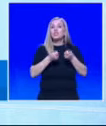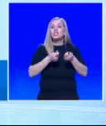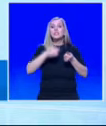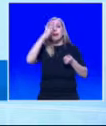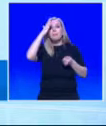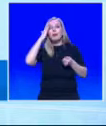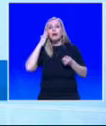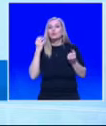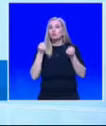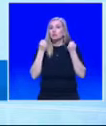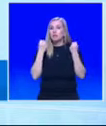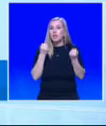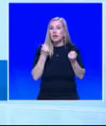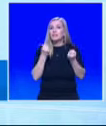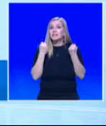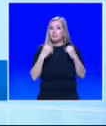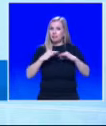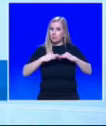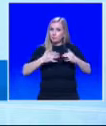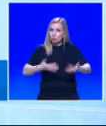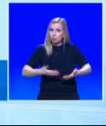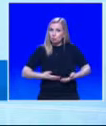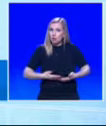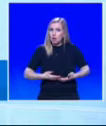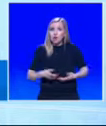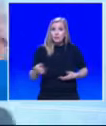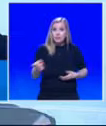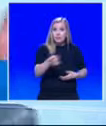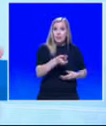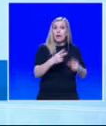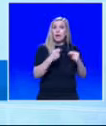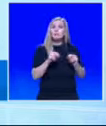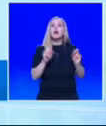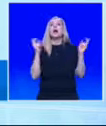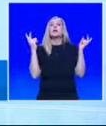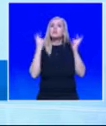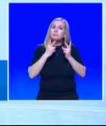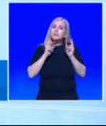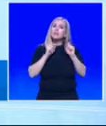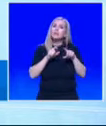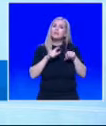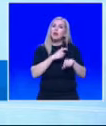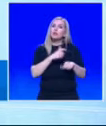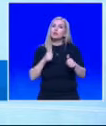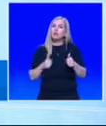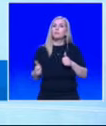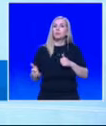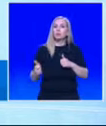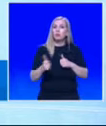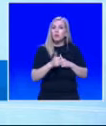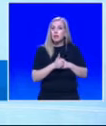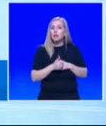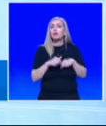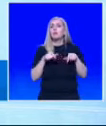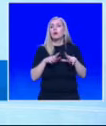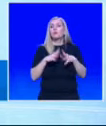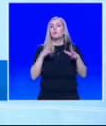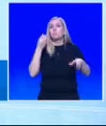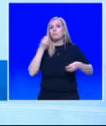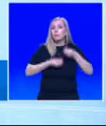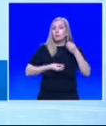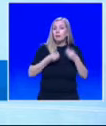майчинското здраве и здравето на плода. И всички казаха, да, разбира се, това е национален приоритет, това е голям